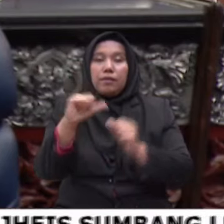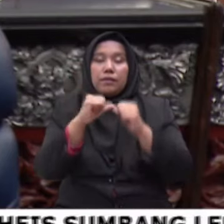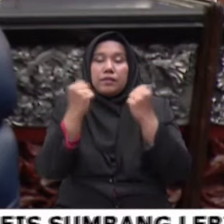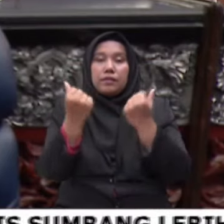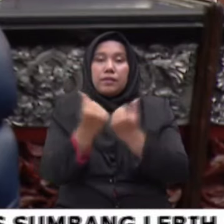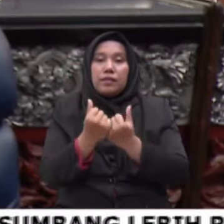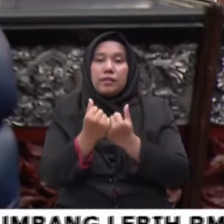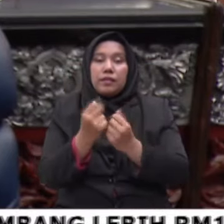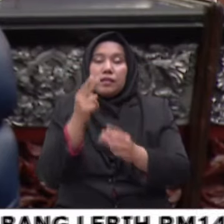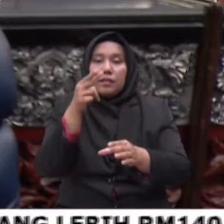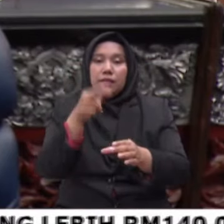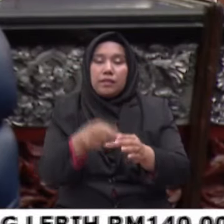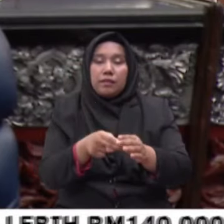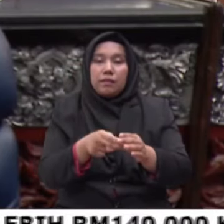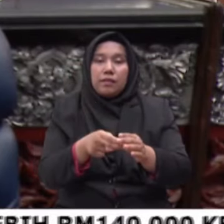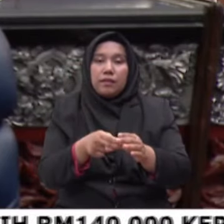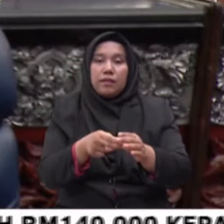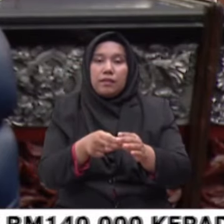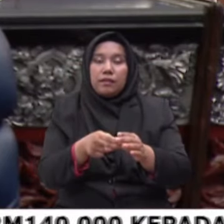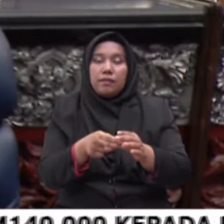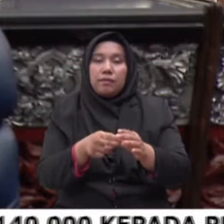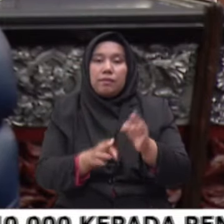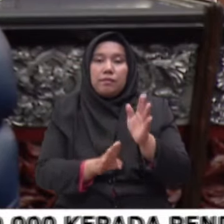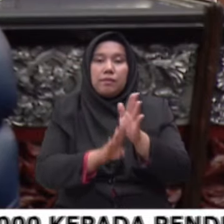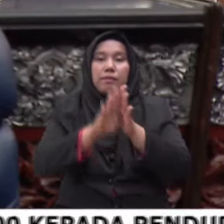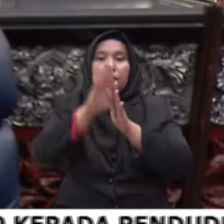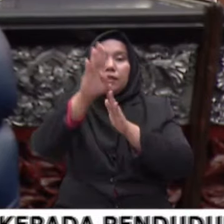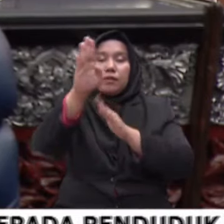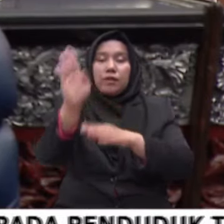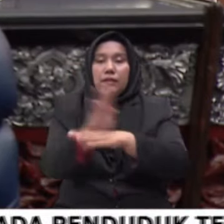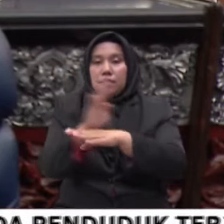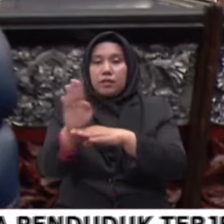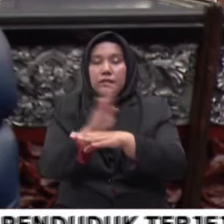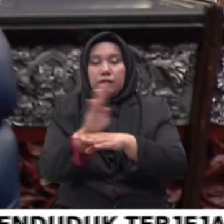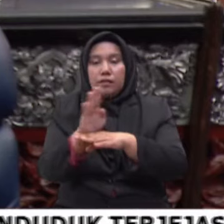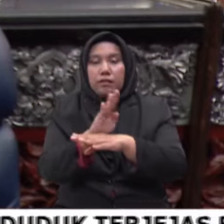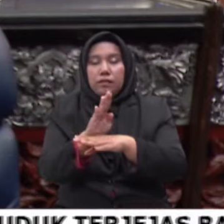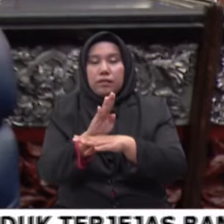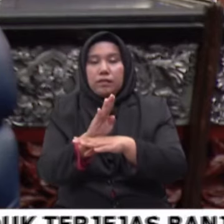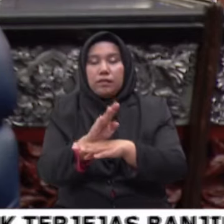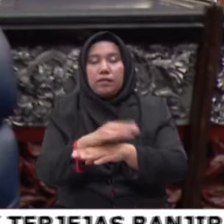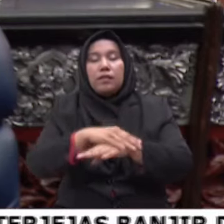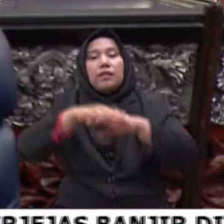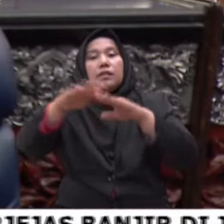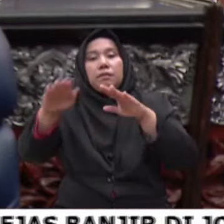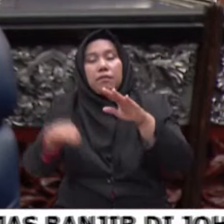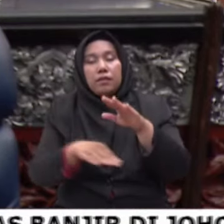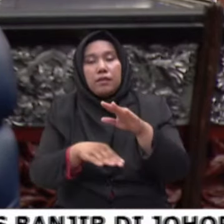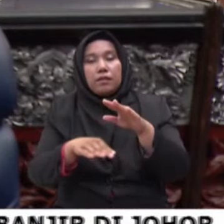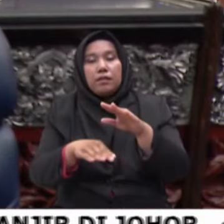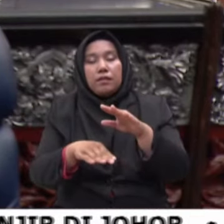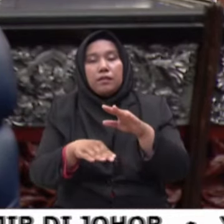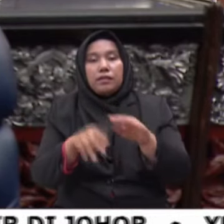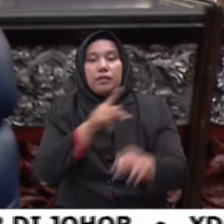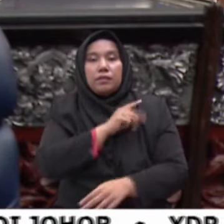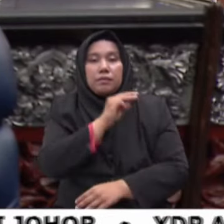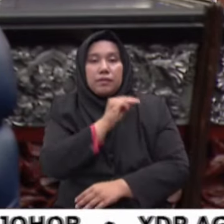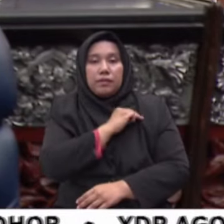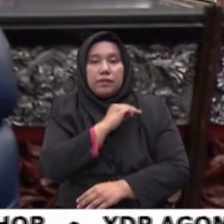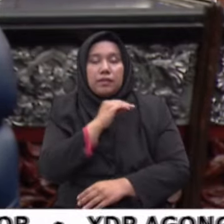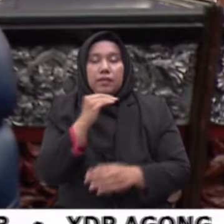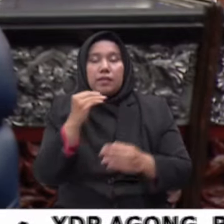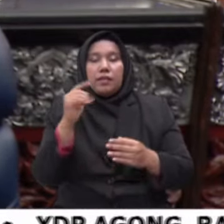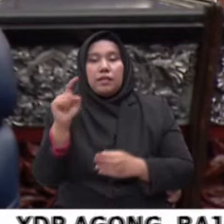terlibat di dalam pembangunan keusahawanan ini. di bawah kementerian hanya ada